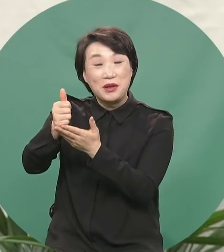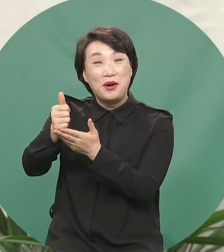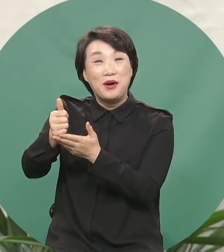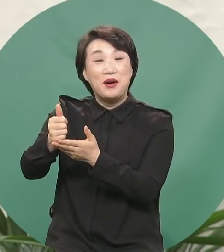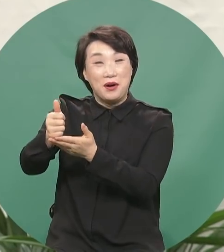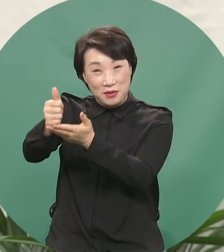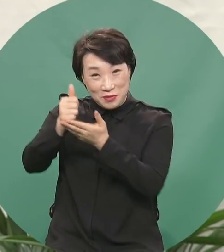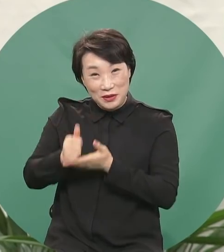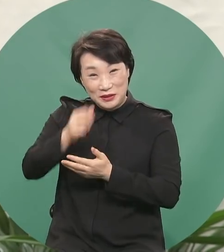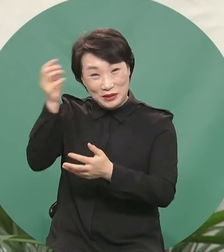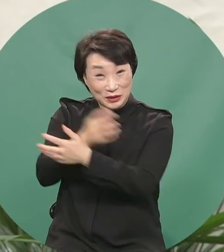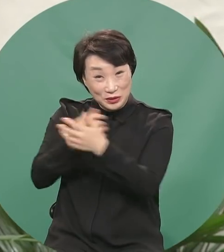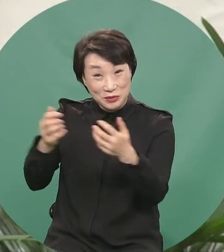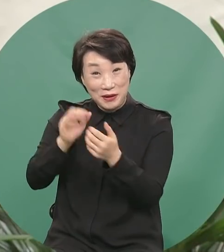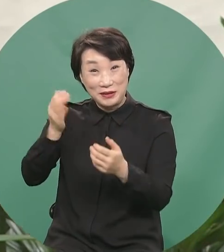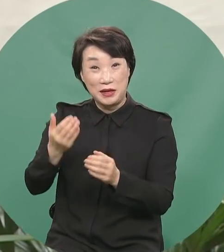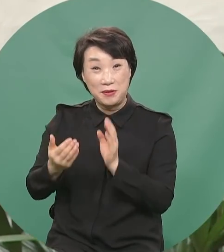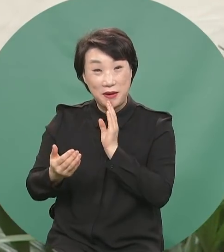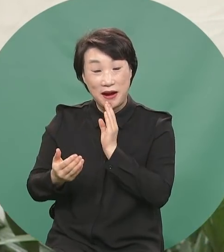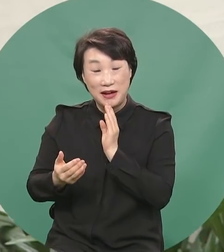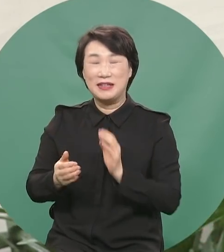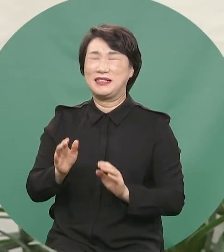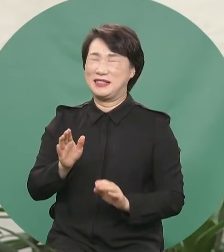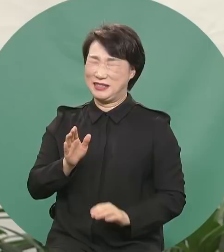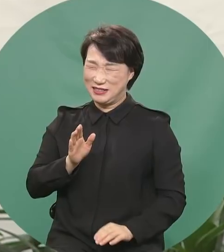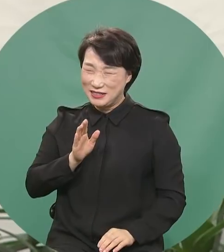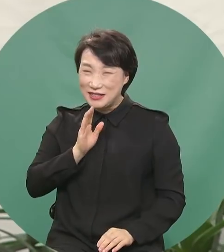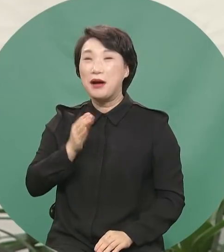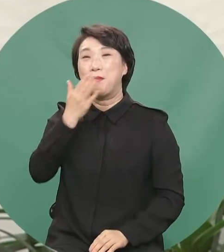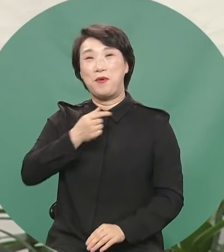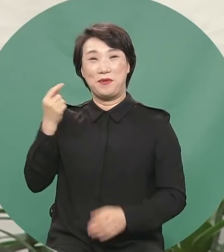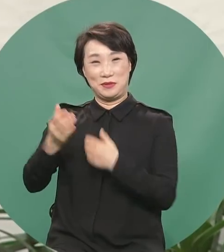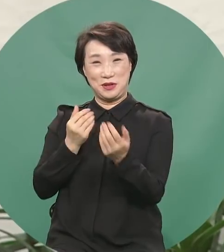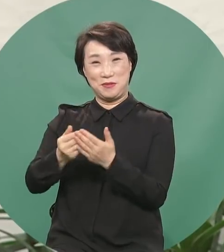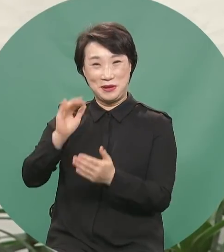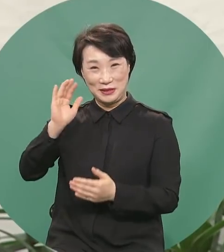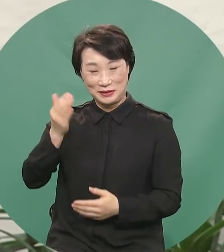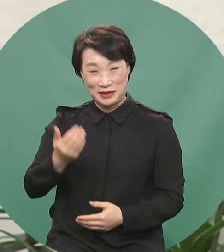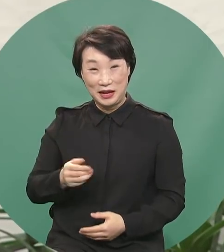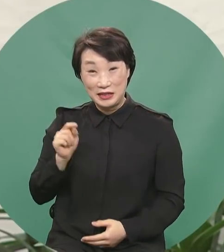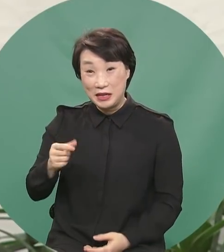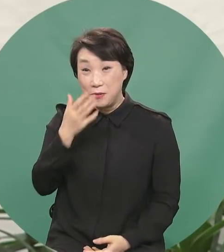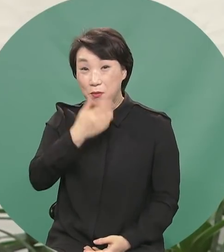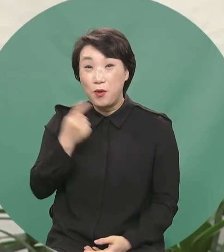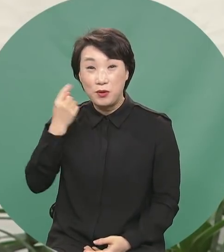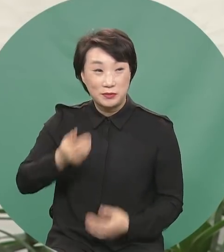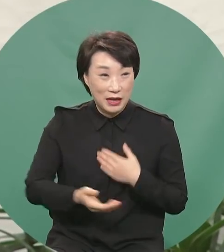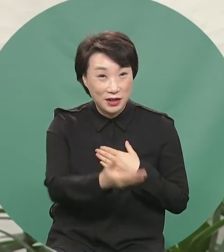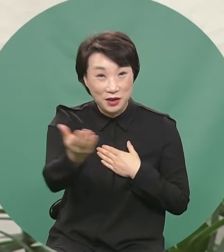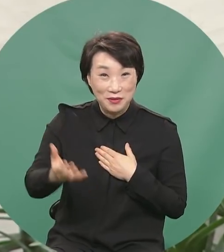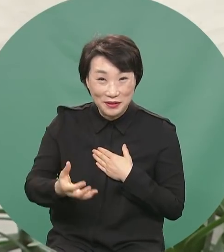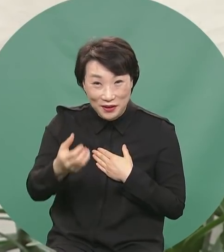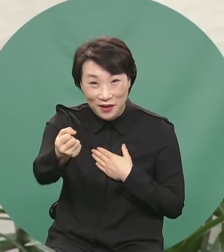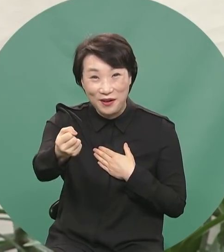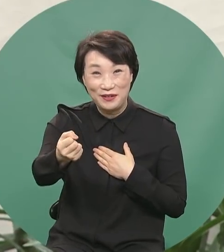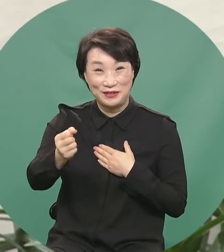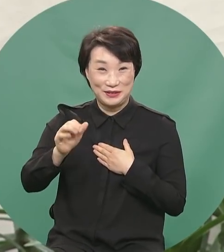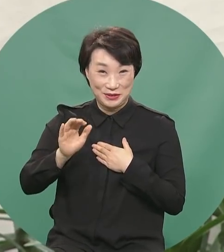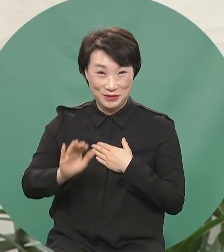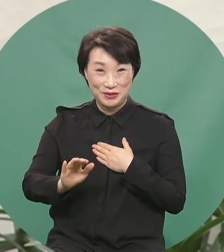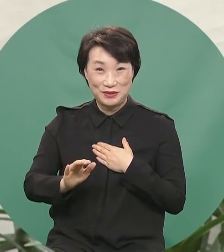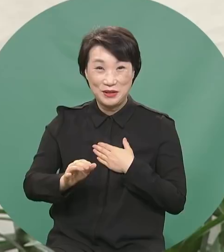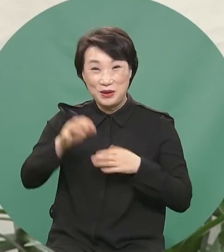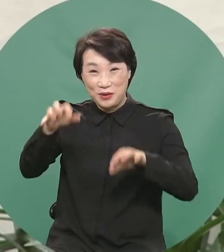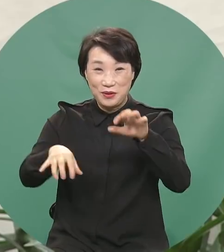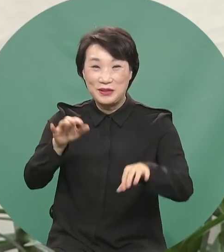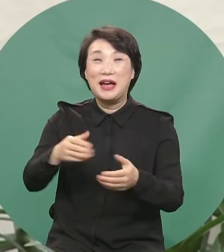충만하며 참으로 복음을 만나게 되나니 이 복음이 여러분의 것이 되어